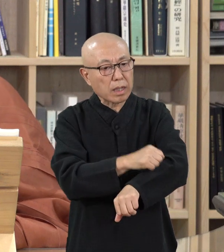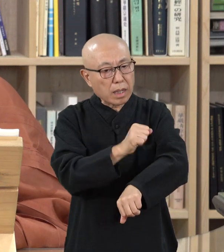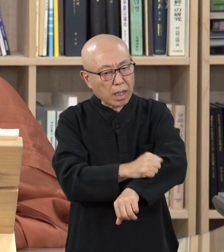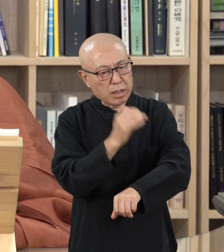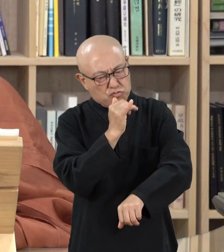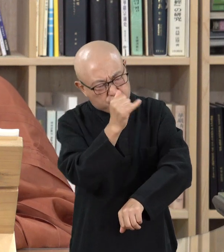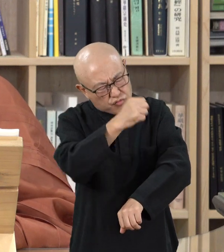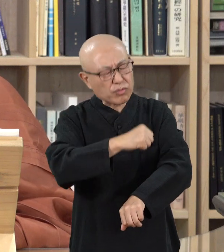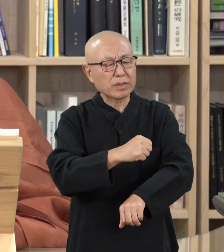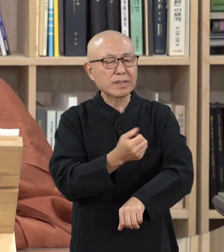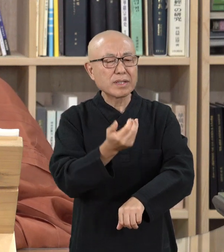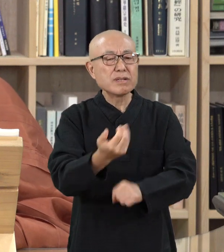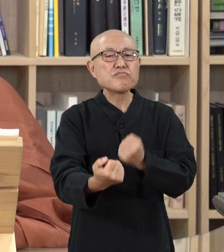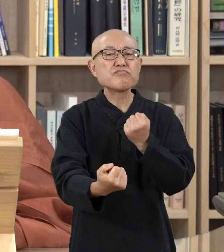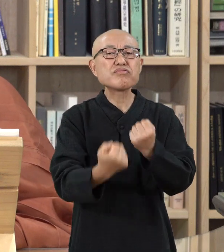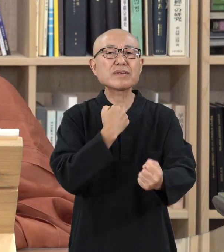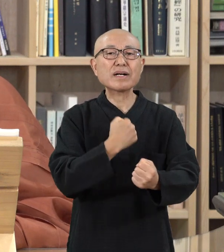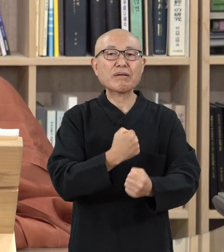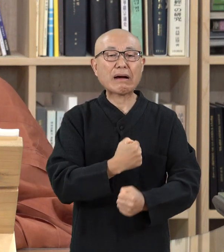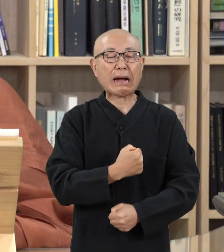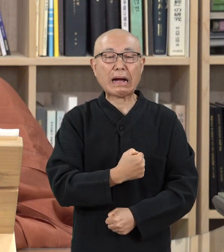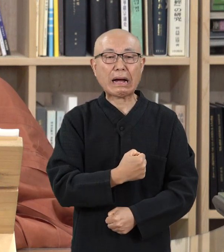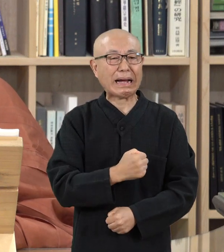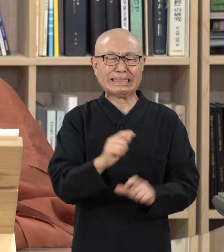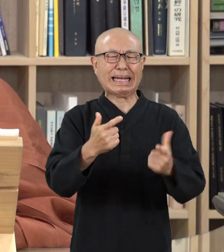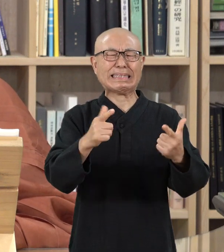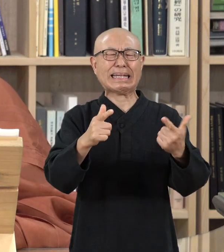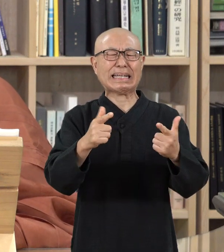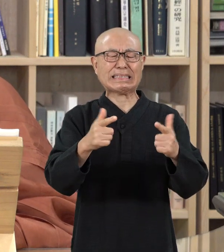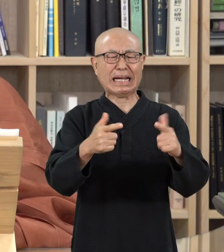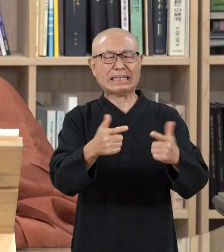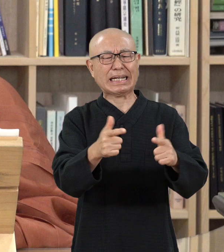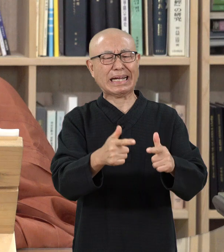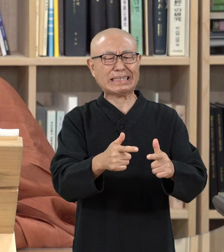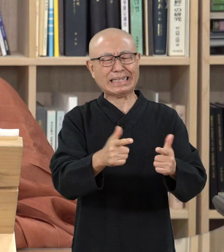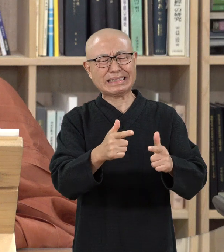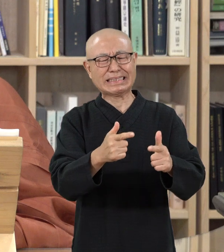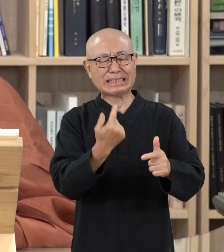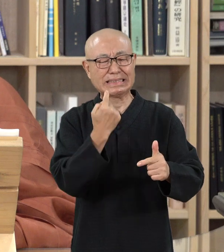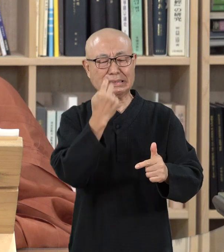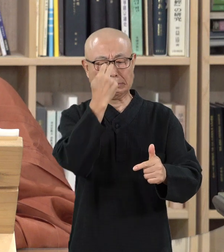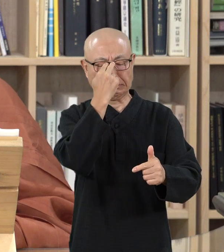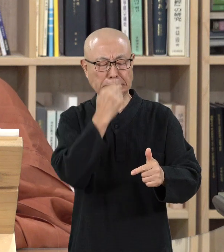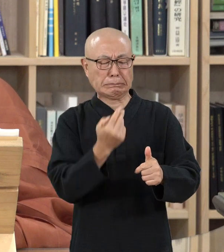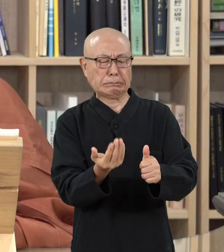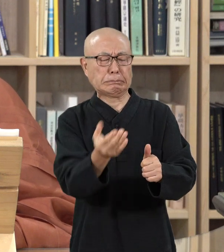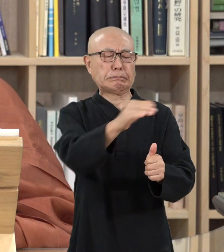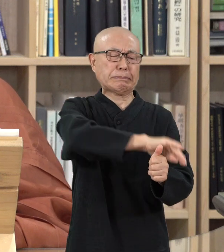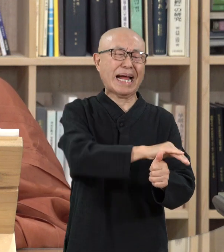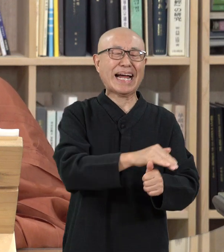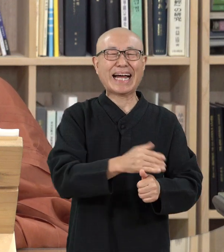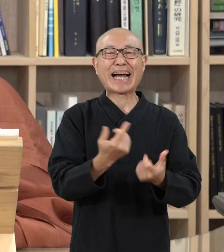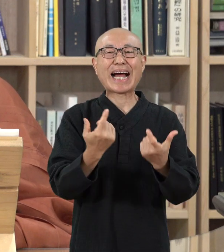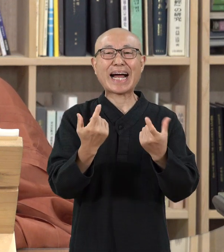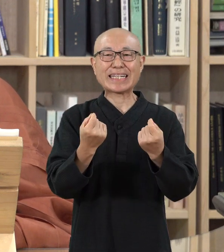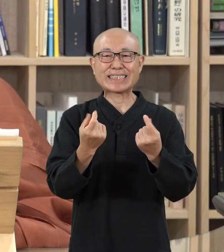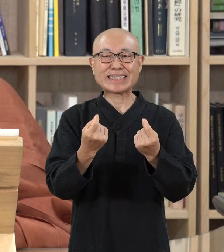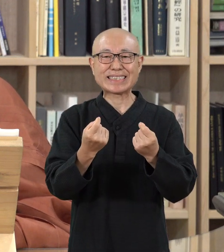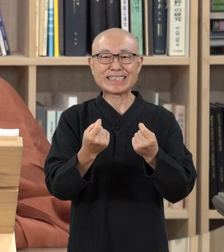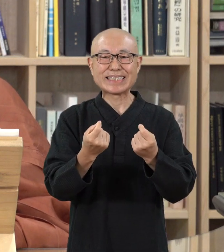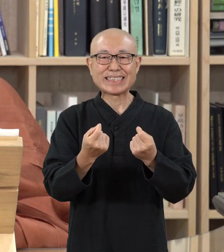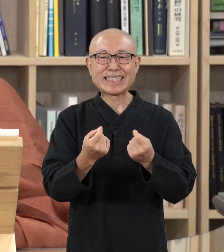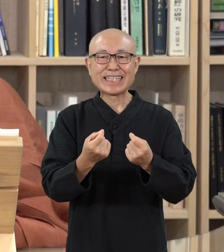받아야 되는데 그걸 자꾸 희석해버린다든가, 아이 그 사람 그거 별거 아니야 해서